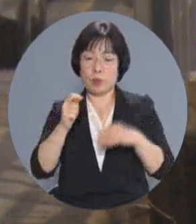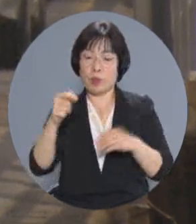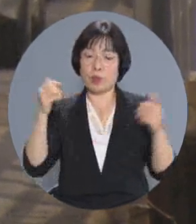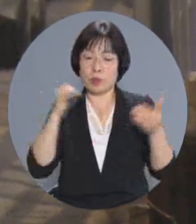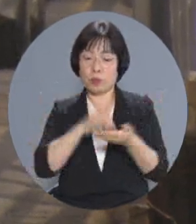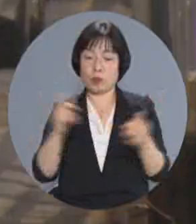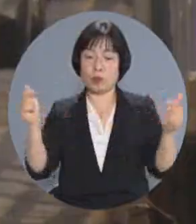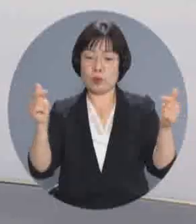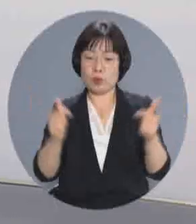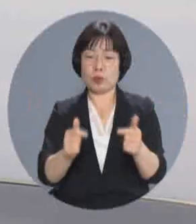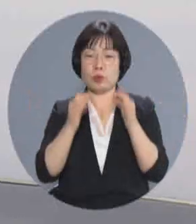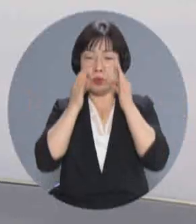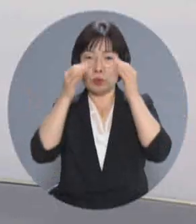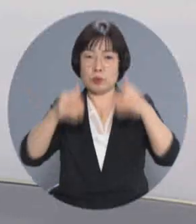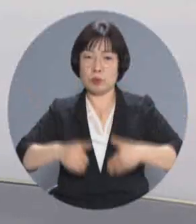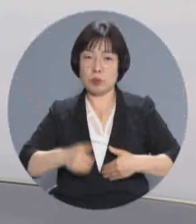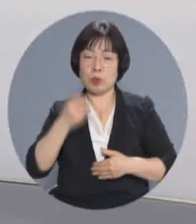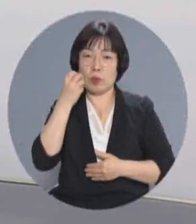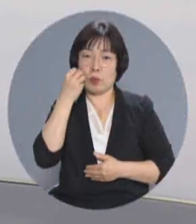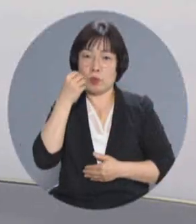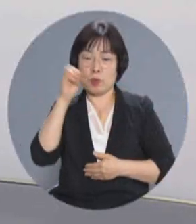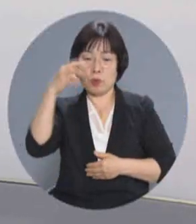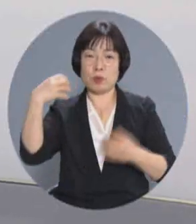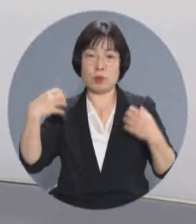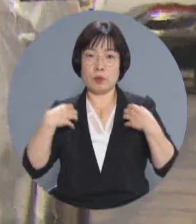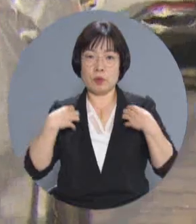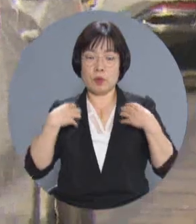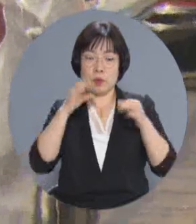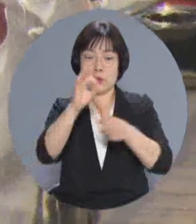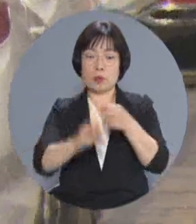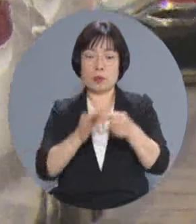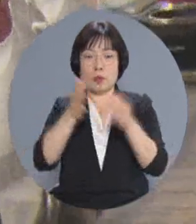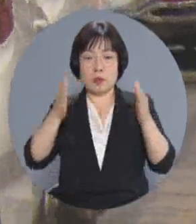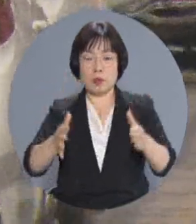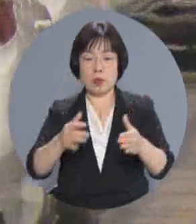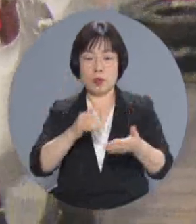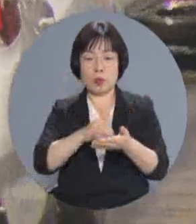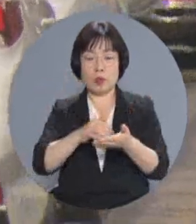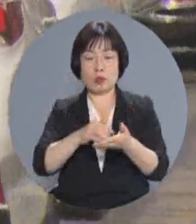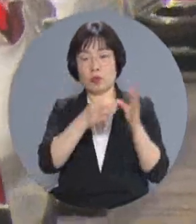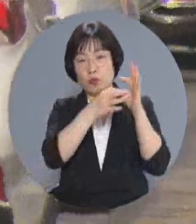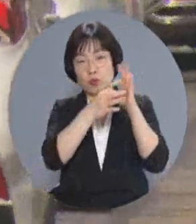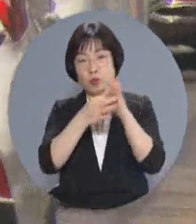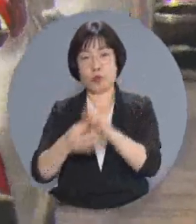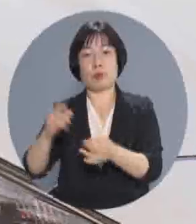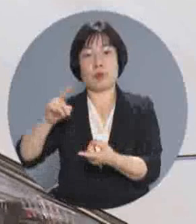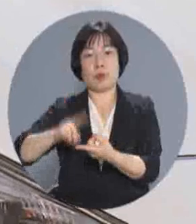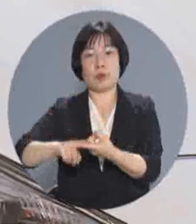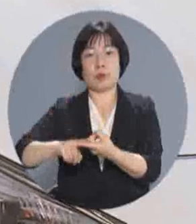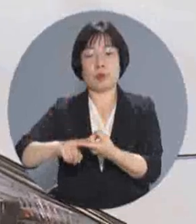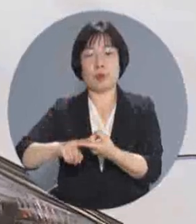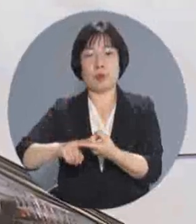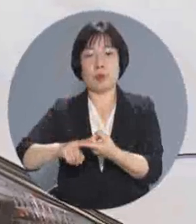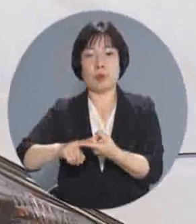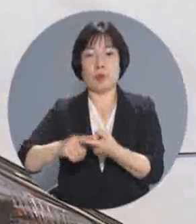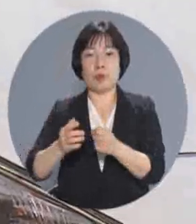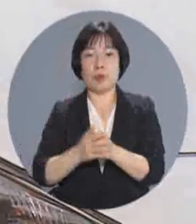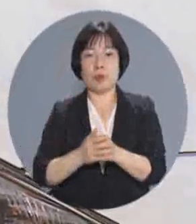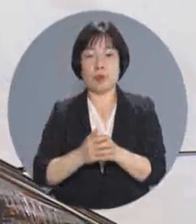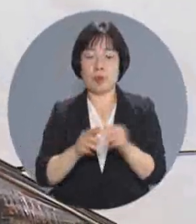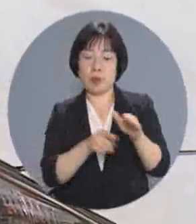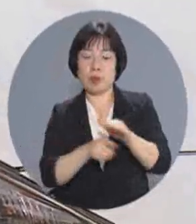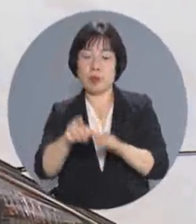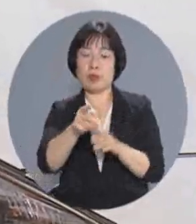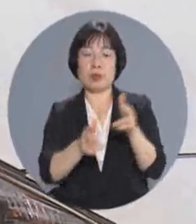노력을 기울여야 하지만 어찌된 일인지 광주시는 지난 10년 동안 대수를 유지하는 데 힘썼습니다. 이른바 선진화